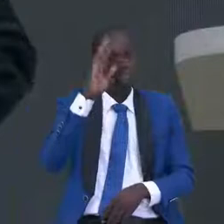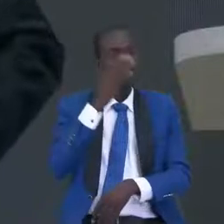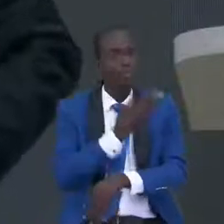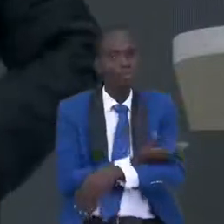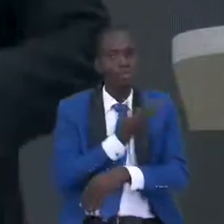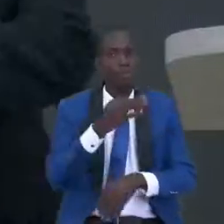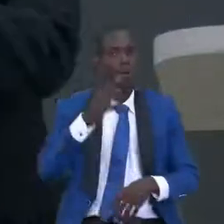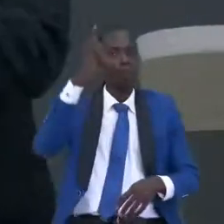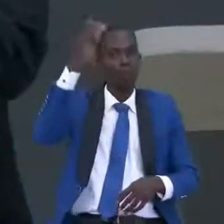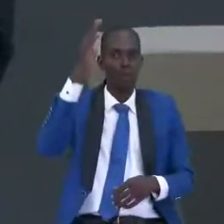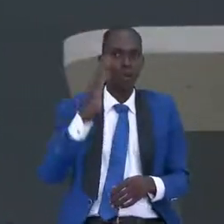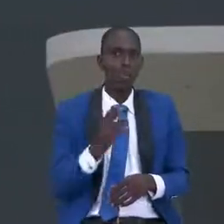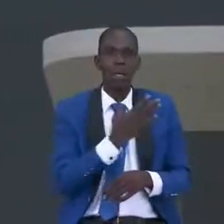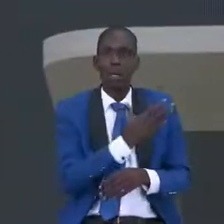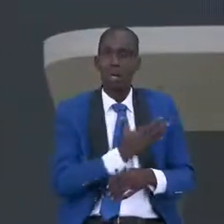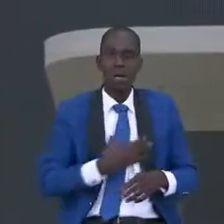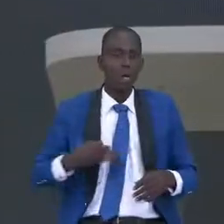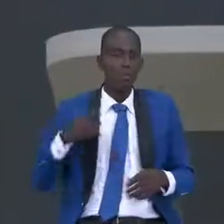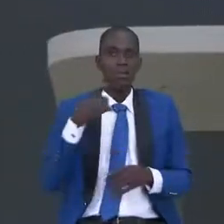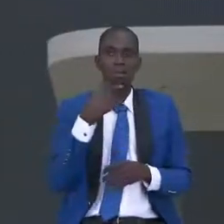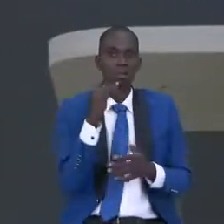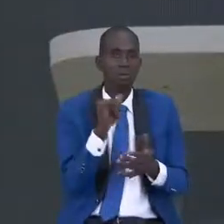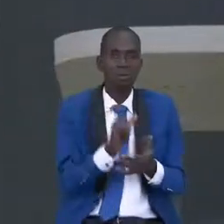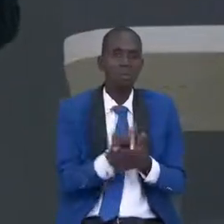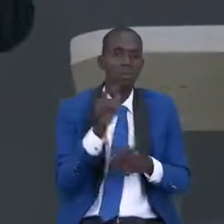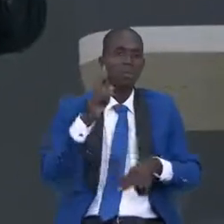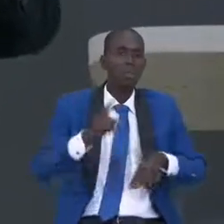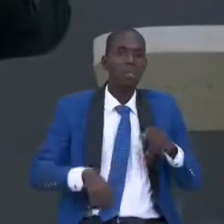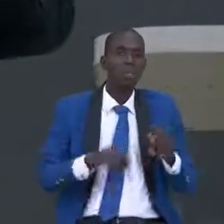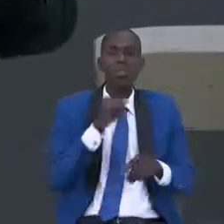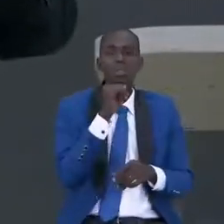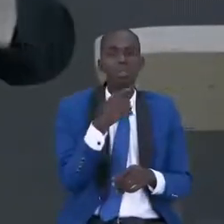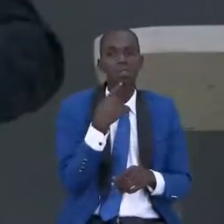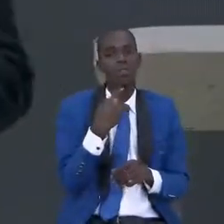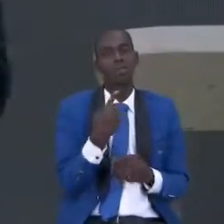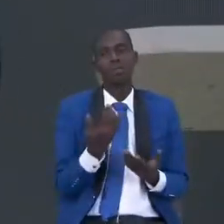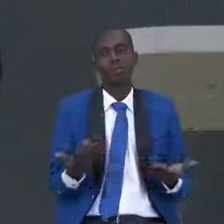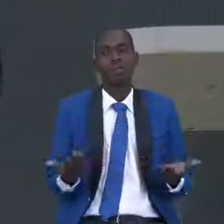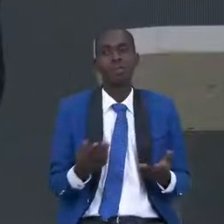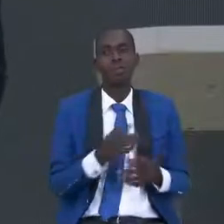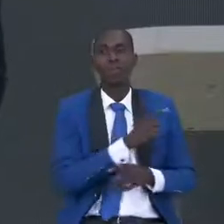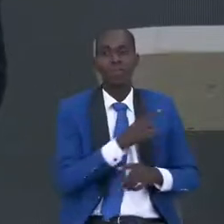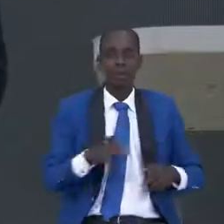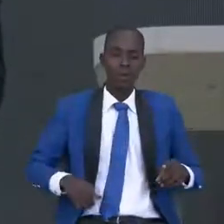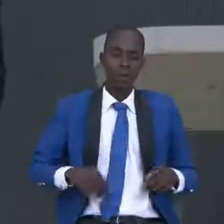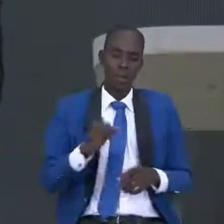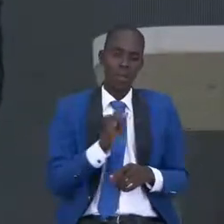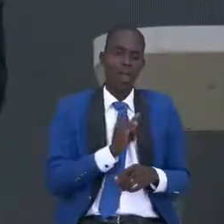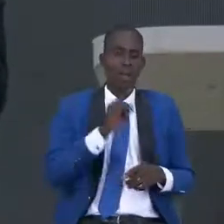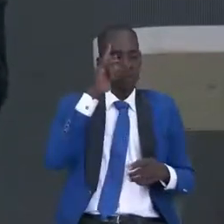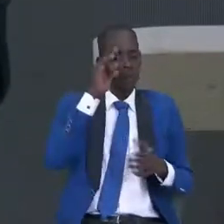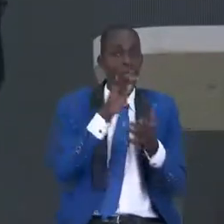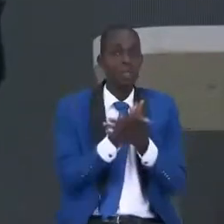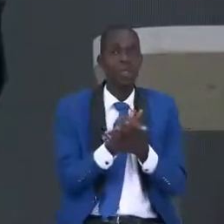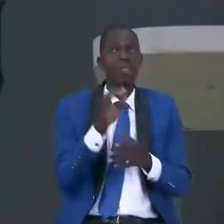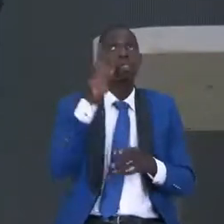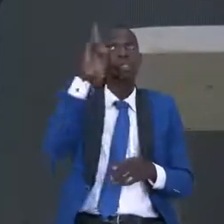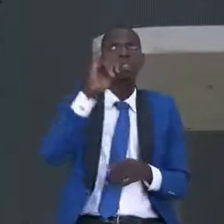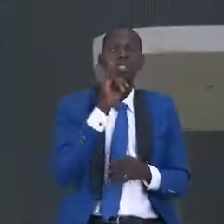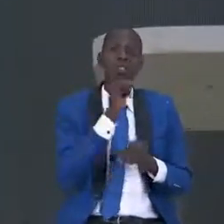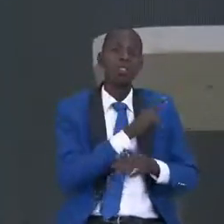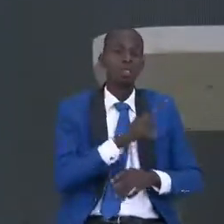toi, tu ne peux plus dire au-delà, Seigneur, je crois. S'il est Seigneur, le